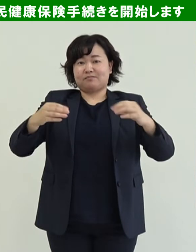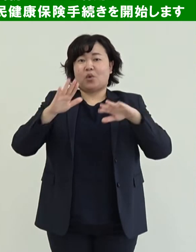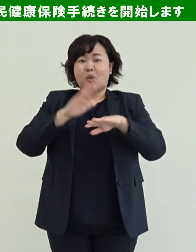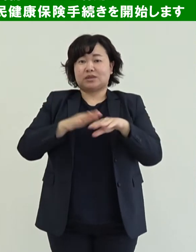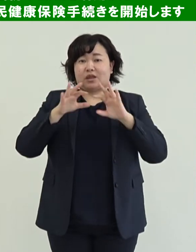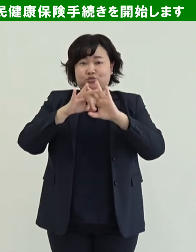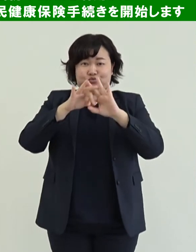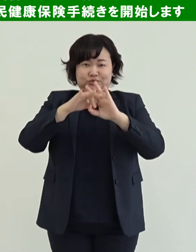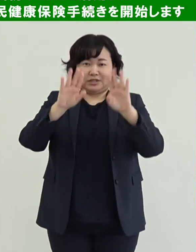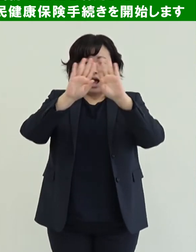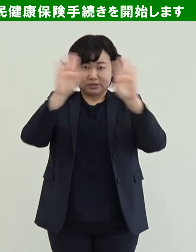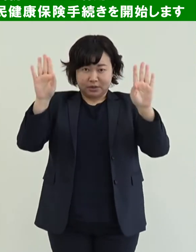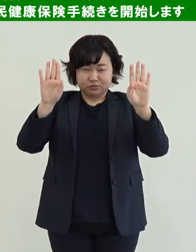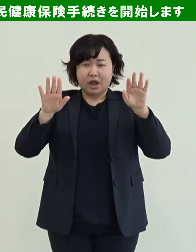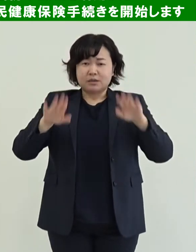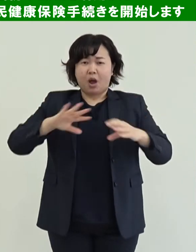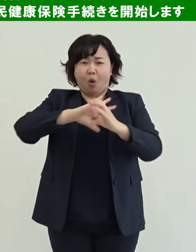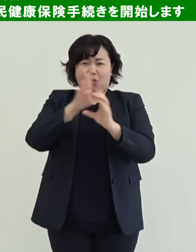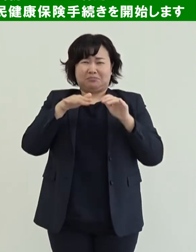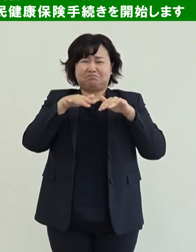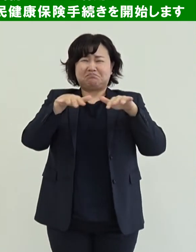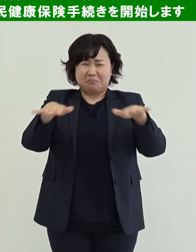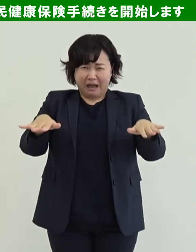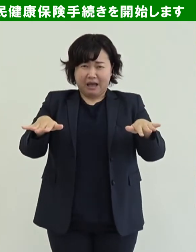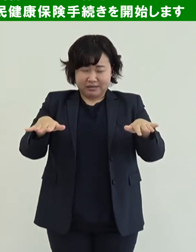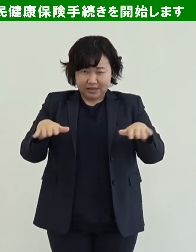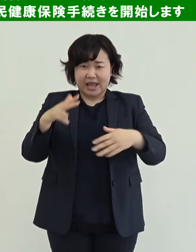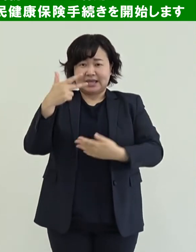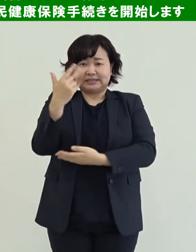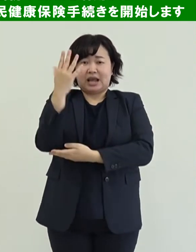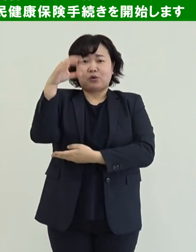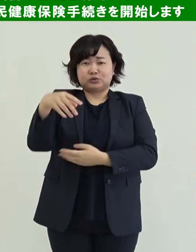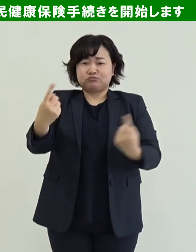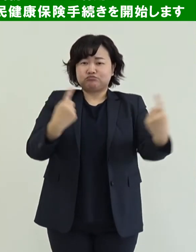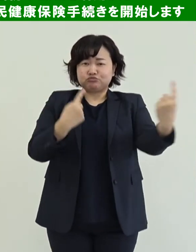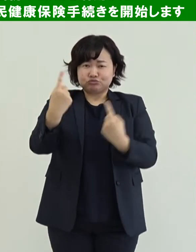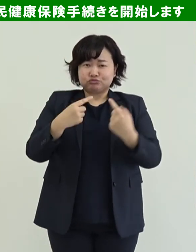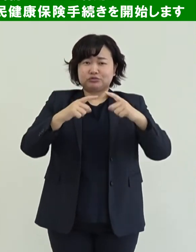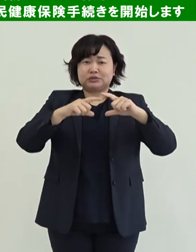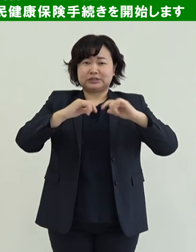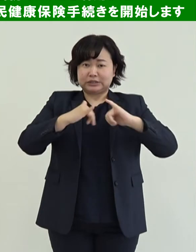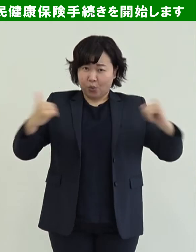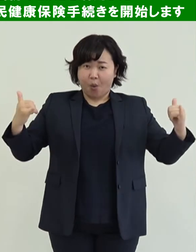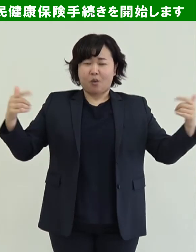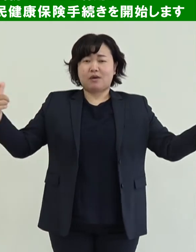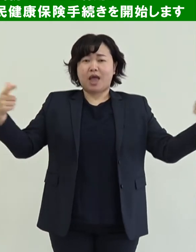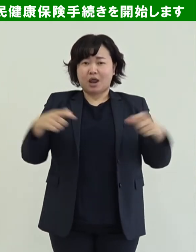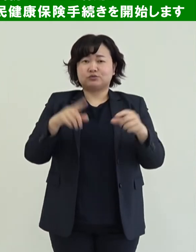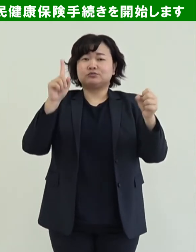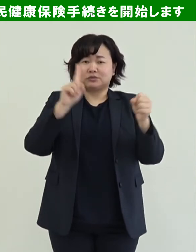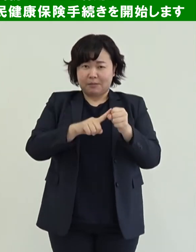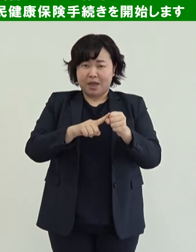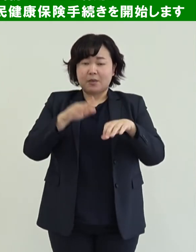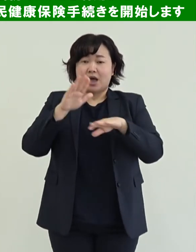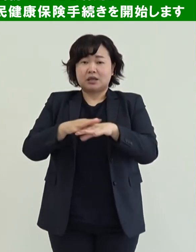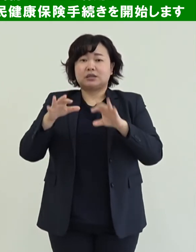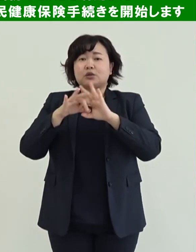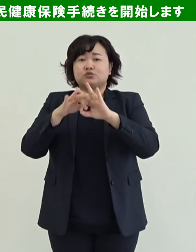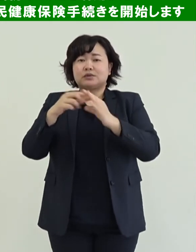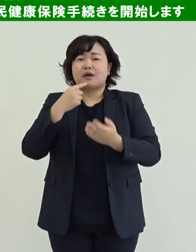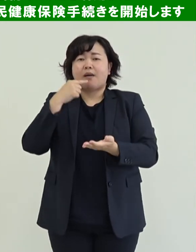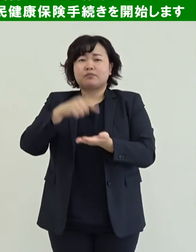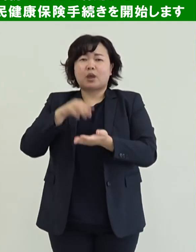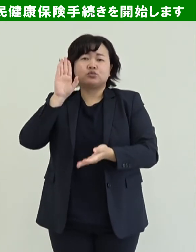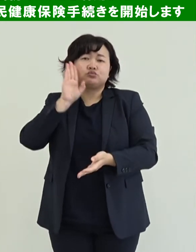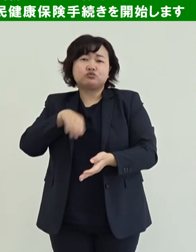なりましたあの頃なぁ下におきまして雷鳥をされる方々を減らしていこうとまた手続きを簡素化していこうという